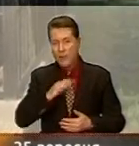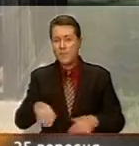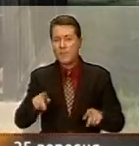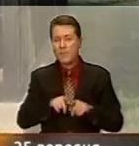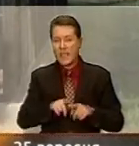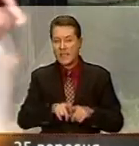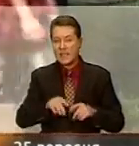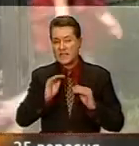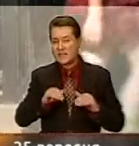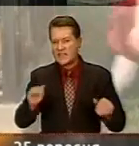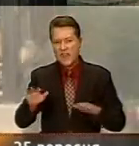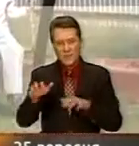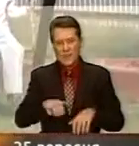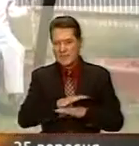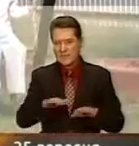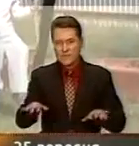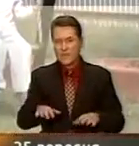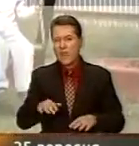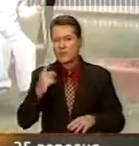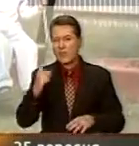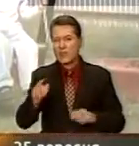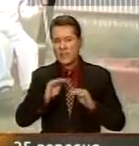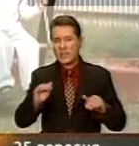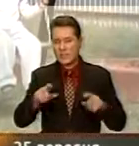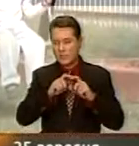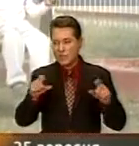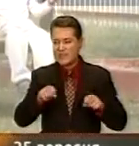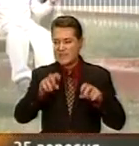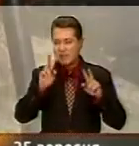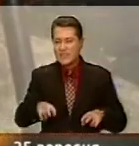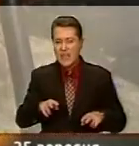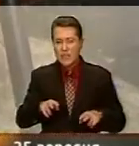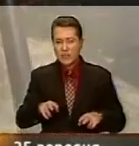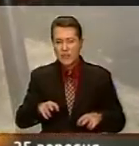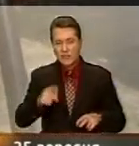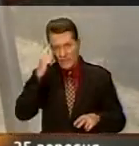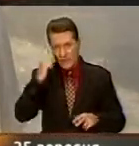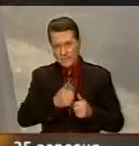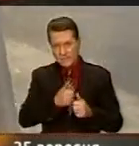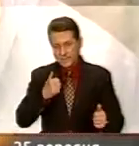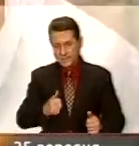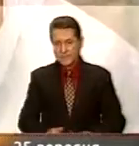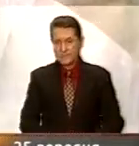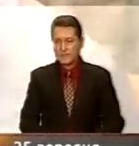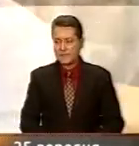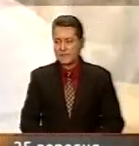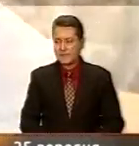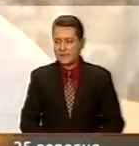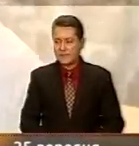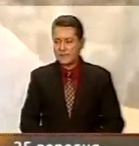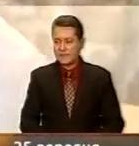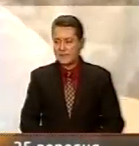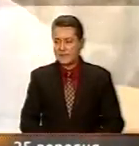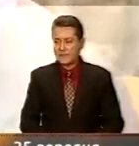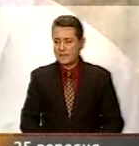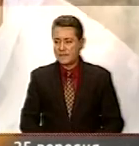зазвичай не забирають. Вони всі з одного і того ж дитбудинку, Макіївського спеціалізованого, бо в усіх однаковий діагноз. Ну, віч,